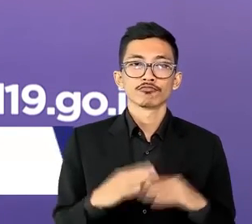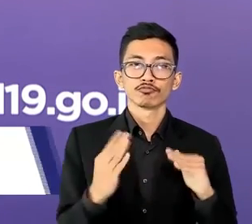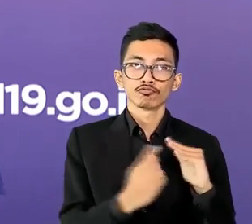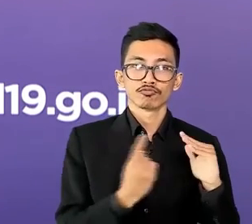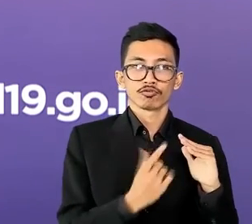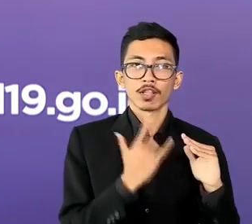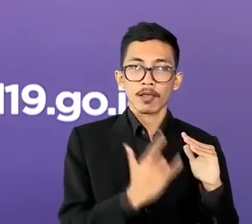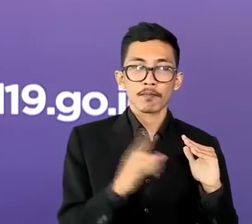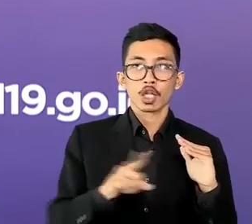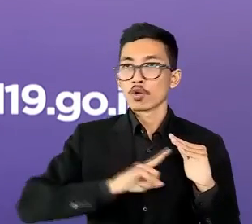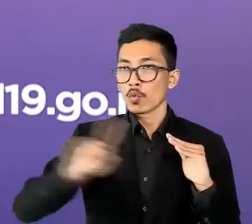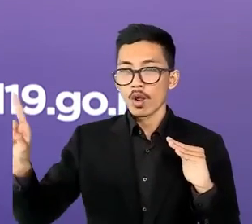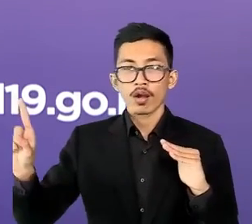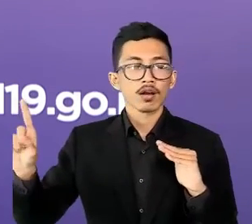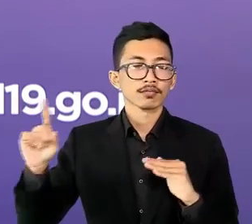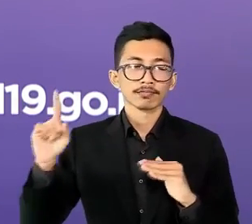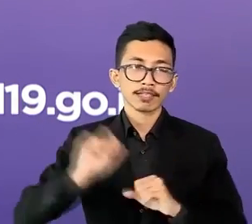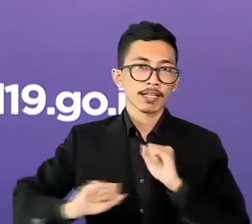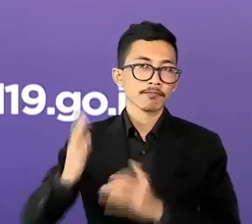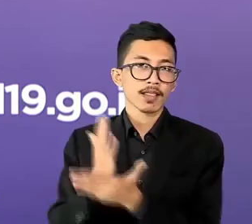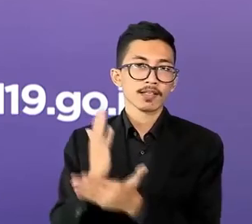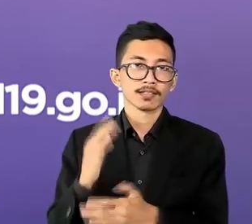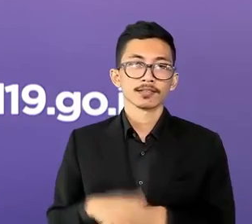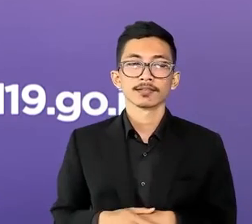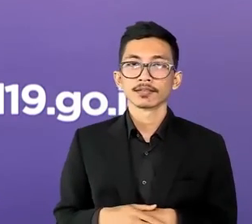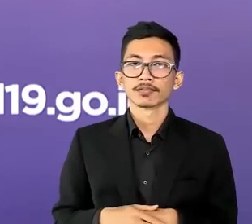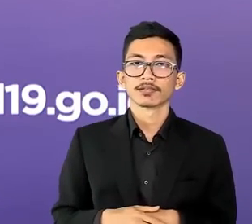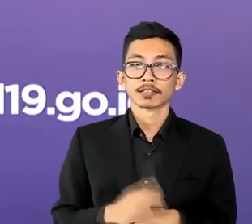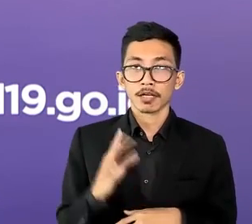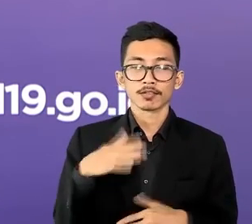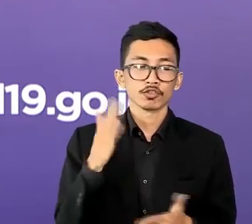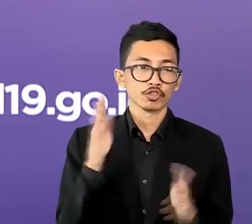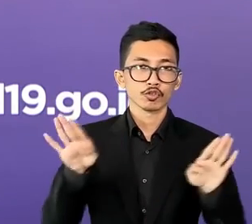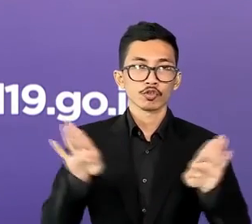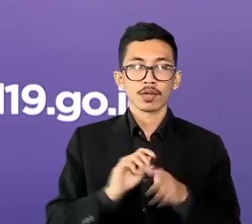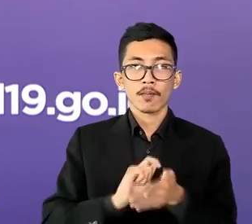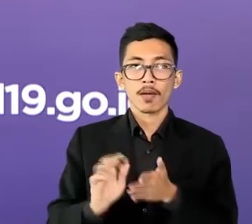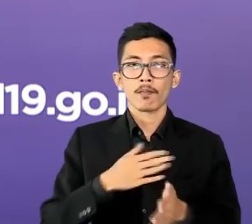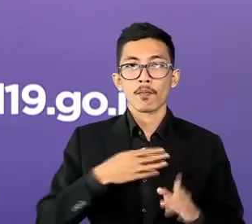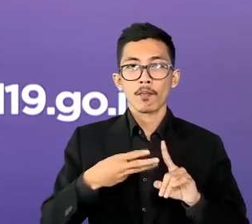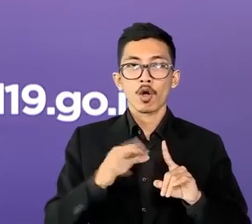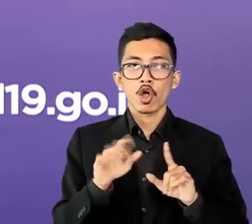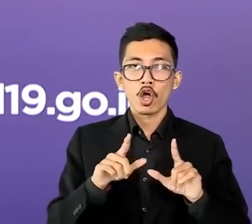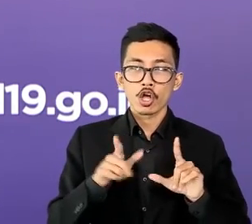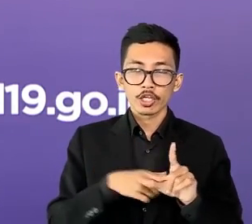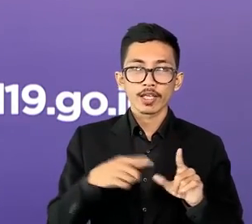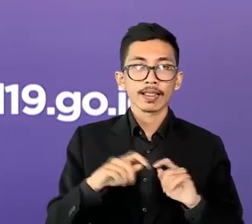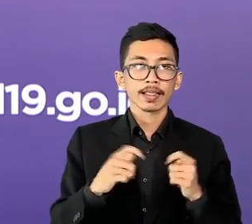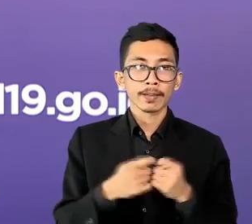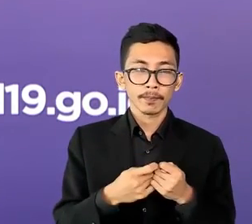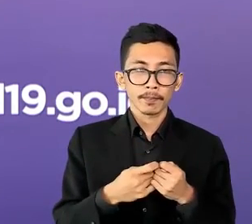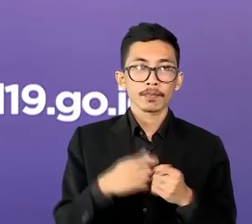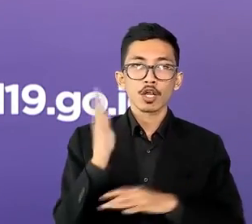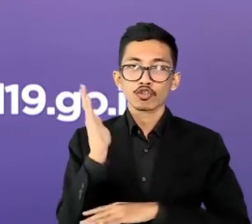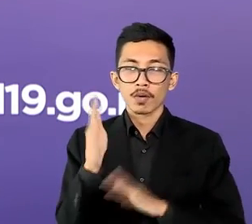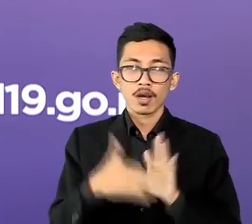mobilitas ataupun kegiatan di luar rumah. Kita akhiri talk show siang hari ini. Saya Boy Bakamaro Ginting bersama tim yang bertugas dan para